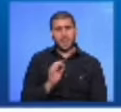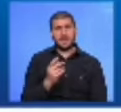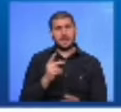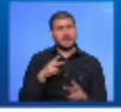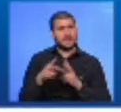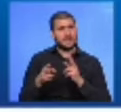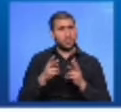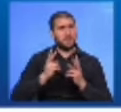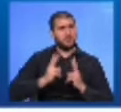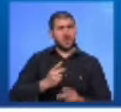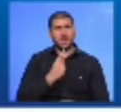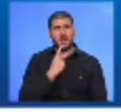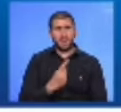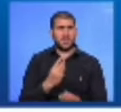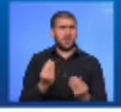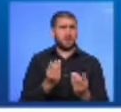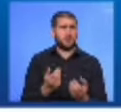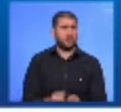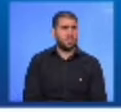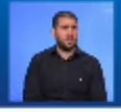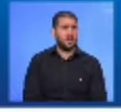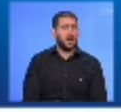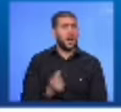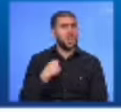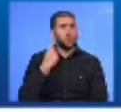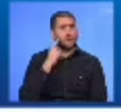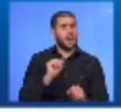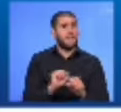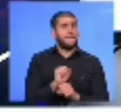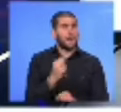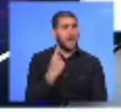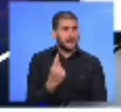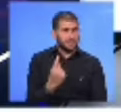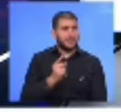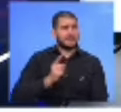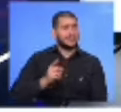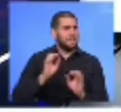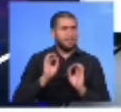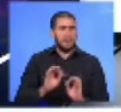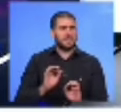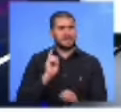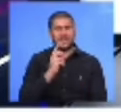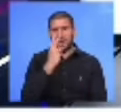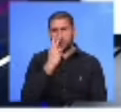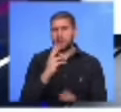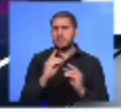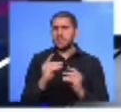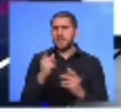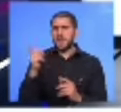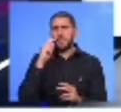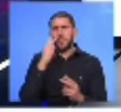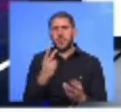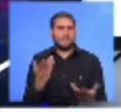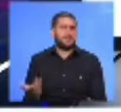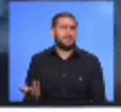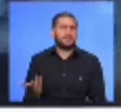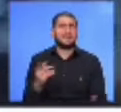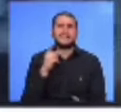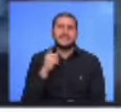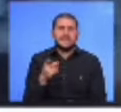מאפשרת לי להגיד משהו. אני חושב שהמחאה הזאת, זה פשוט, צריך להסתכל על זה בצורה שהם מסתכלים על זה. זה